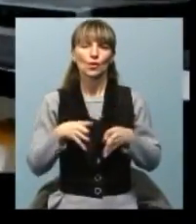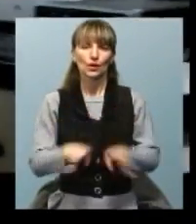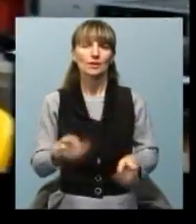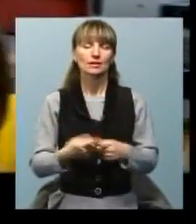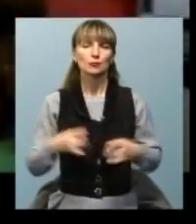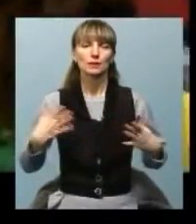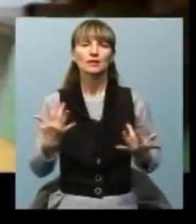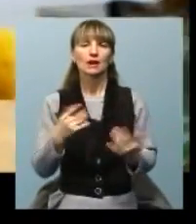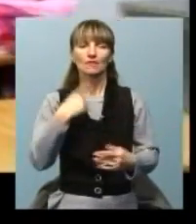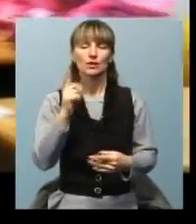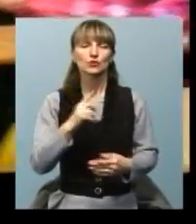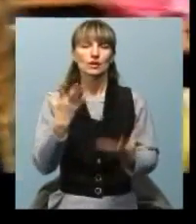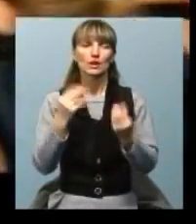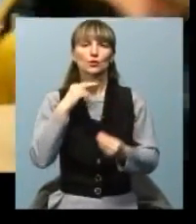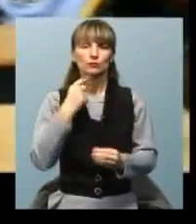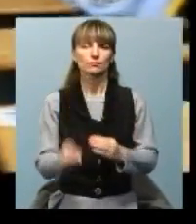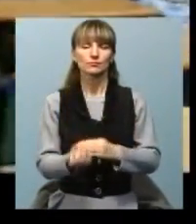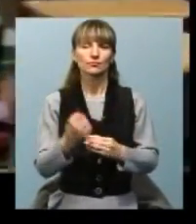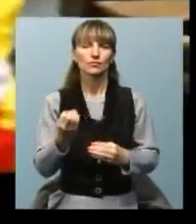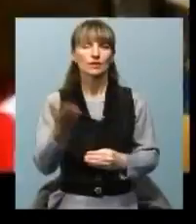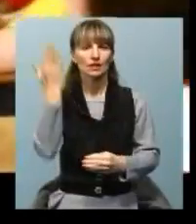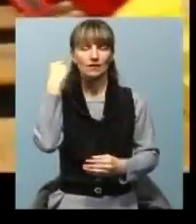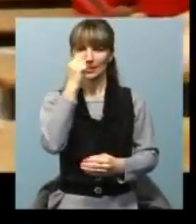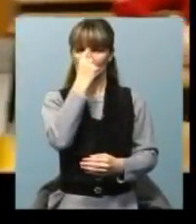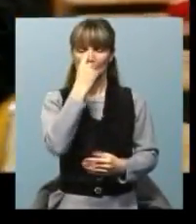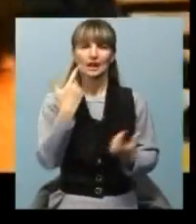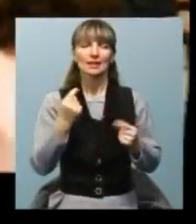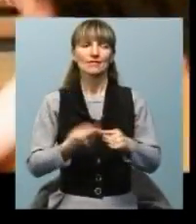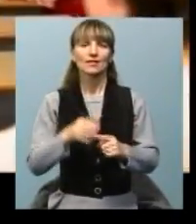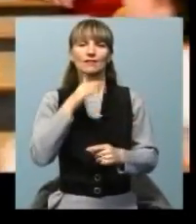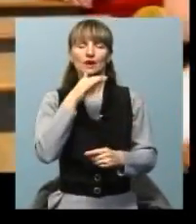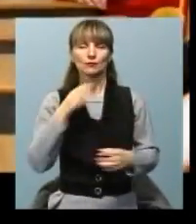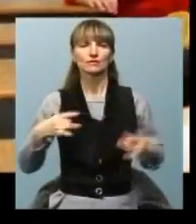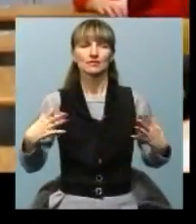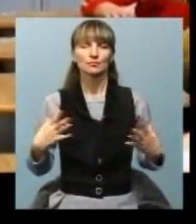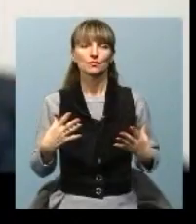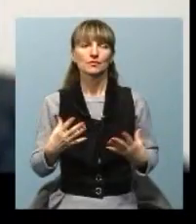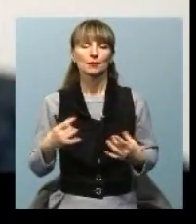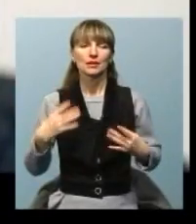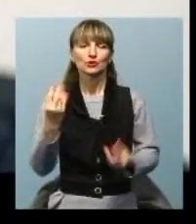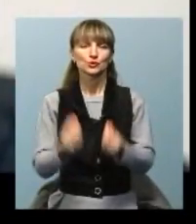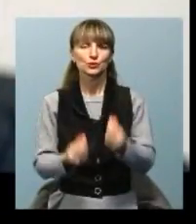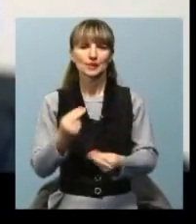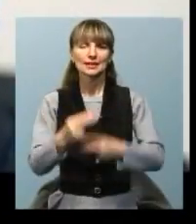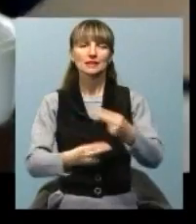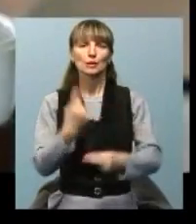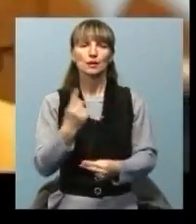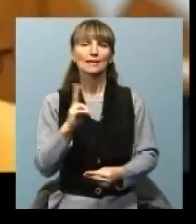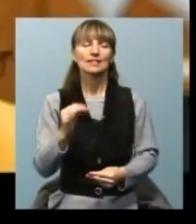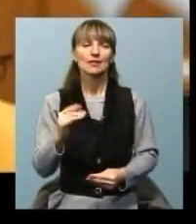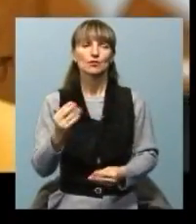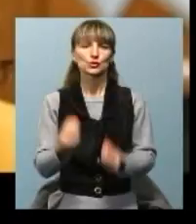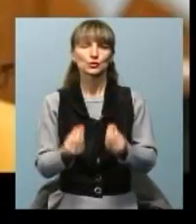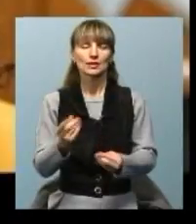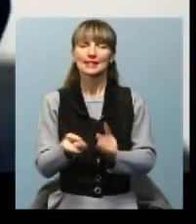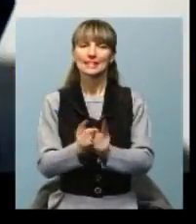Дехто стверджує, що День дурня зародився ще в Древній Індії, де у цій порі відзначали свято жартів. Традиційні першоквітневі жарти